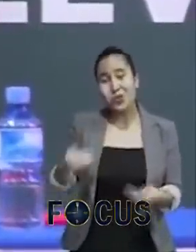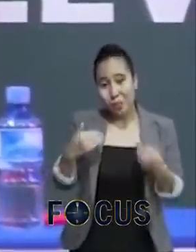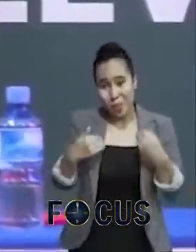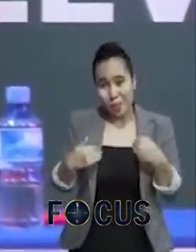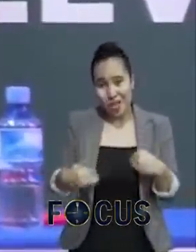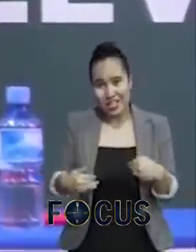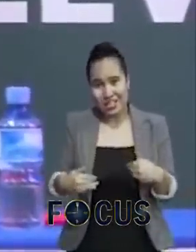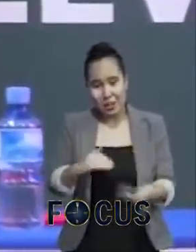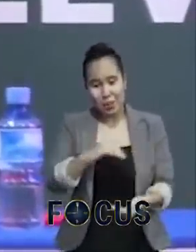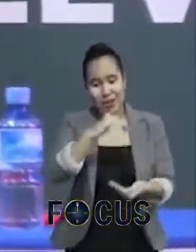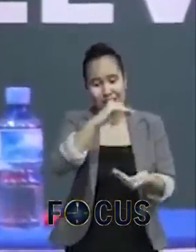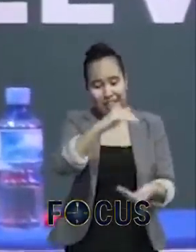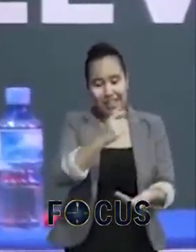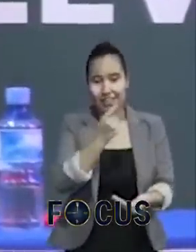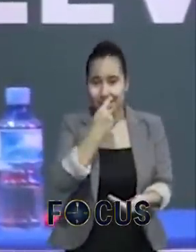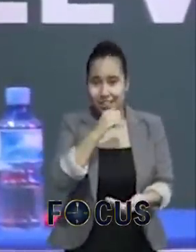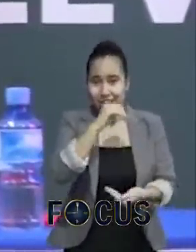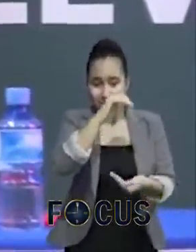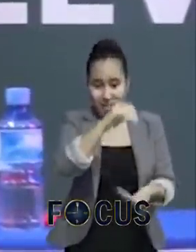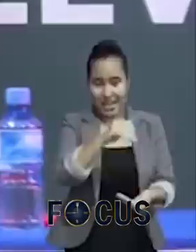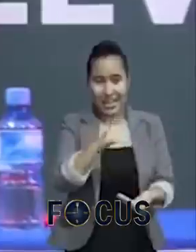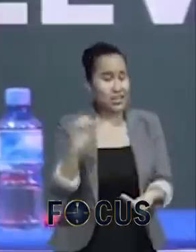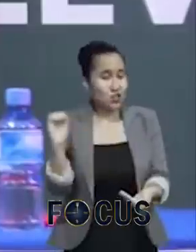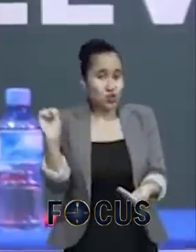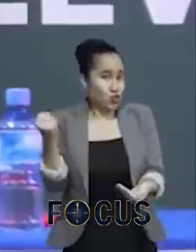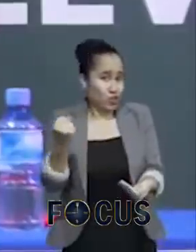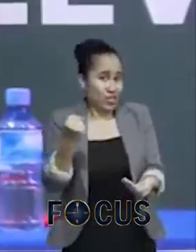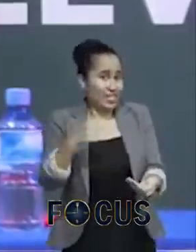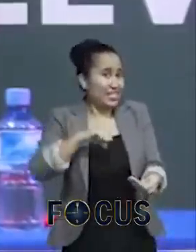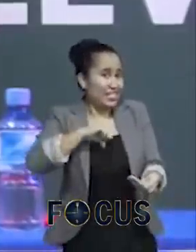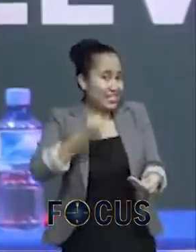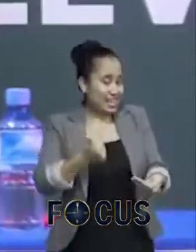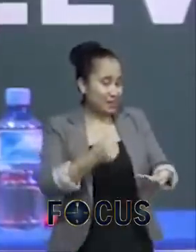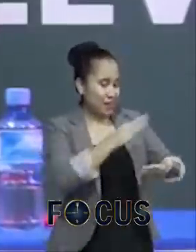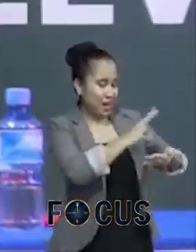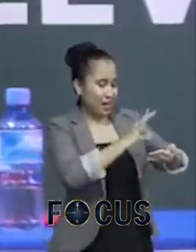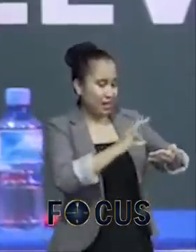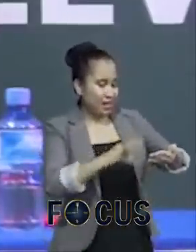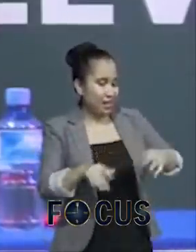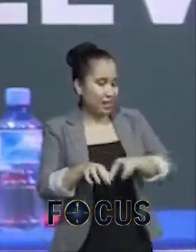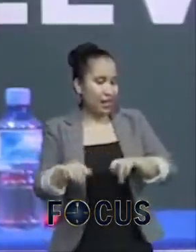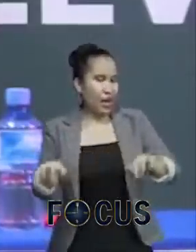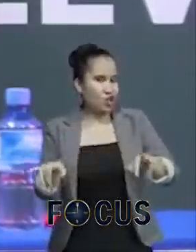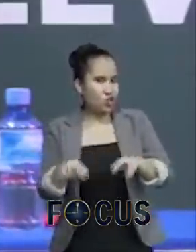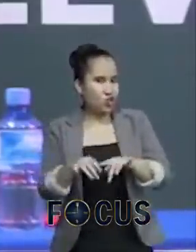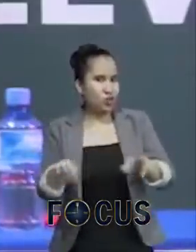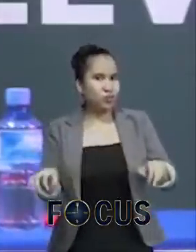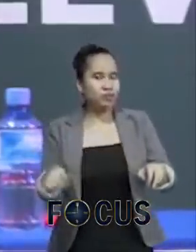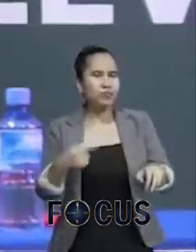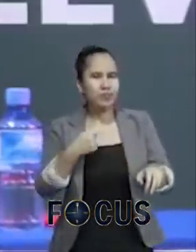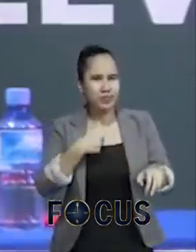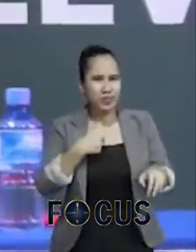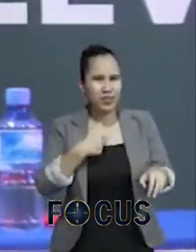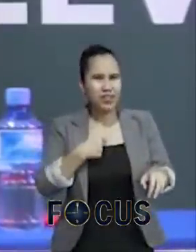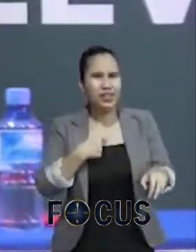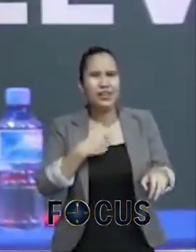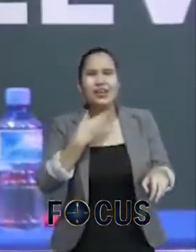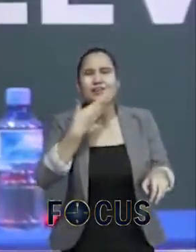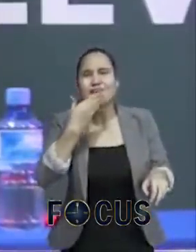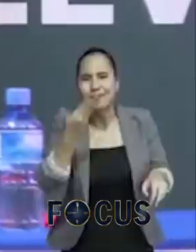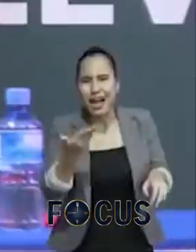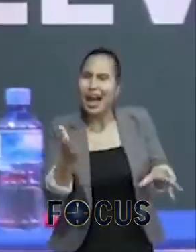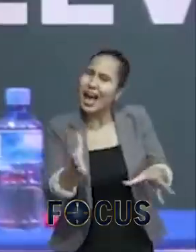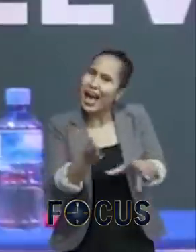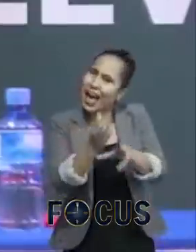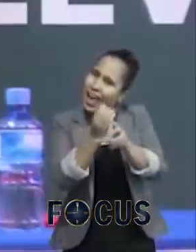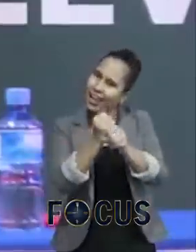de in staat voor go registreer den strefi na one of de wijkkantoro, met actie unu voor jeb asma.